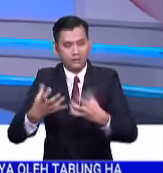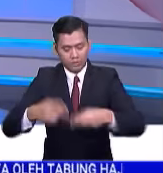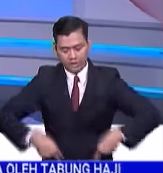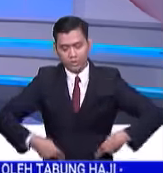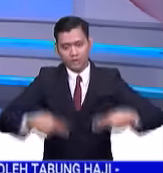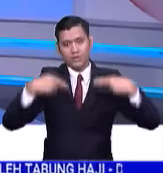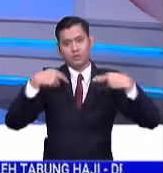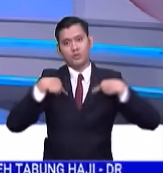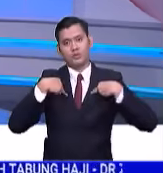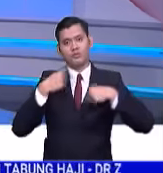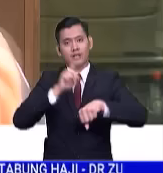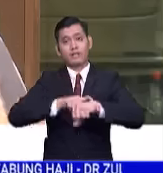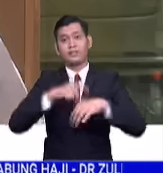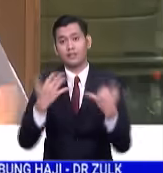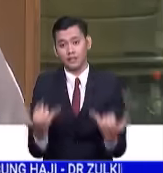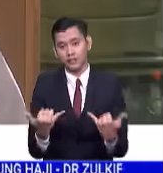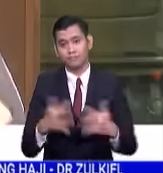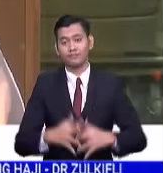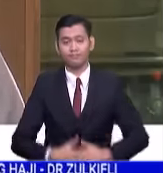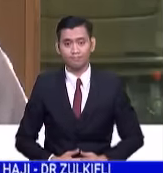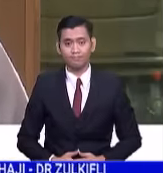hidup.